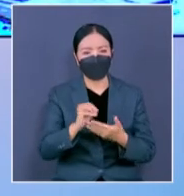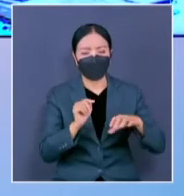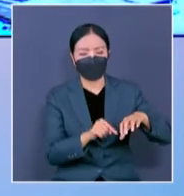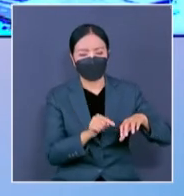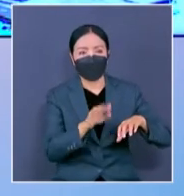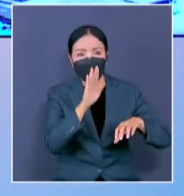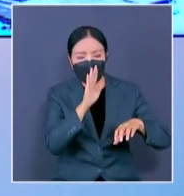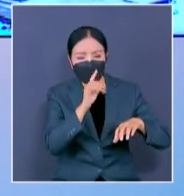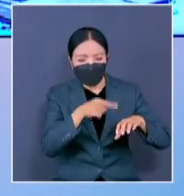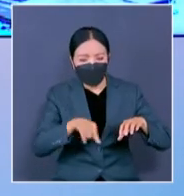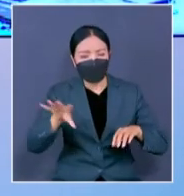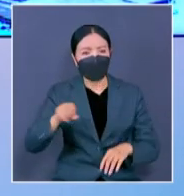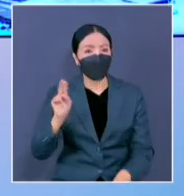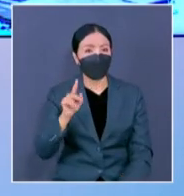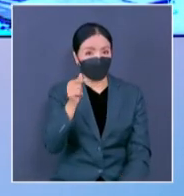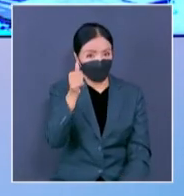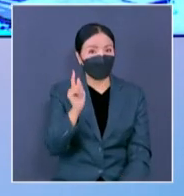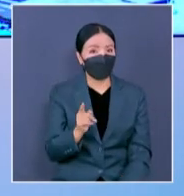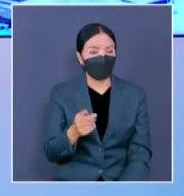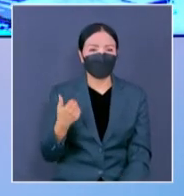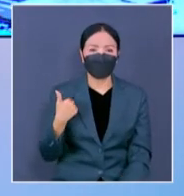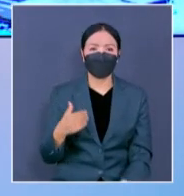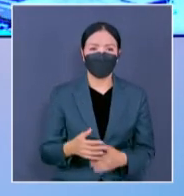ถ้าสามารถนำมาใช้ได้จริงเนี่ยจะถือว่าเป็น